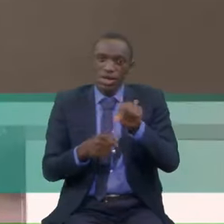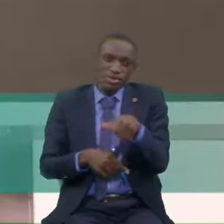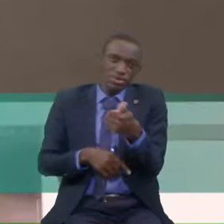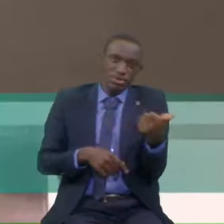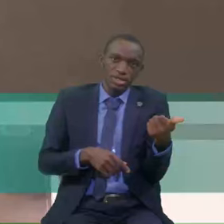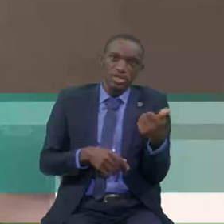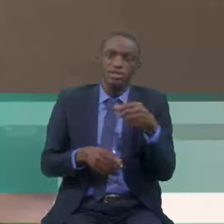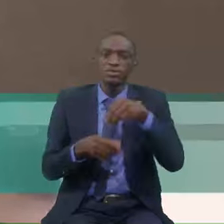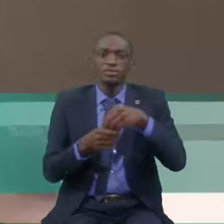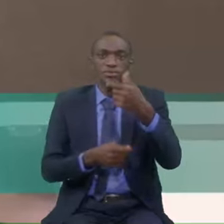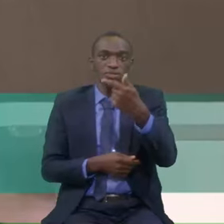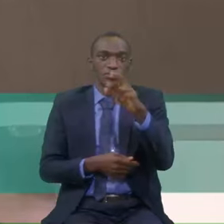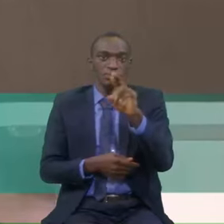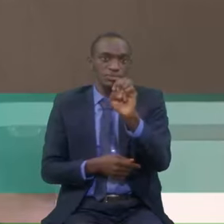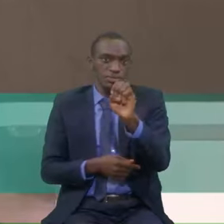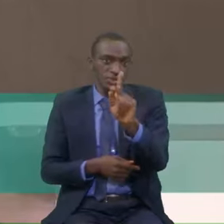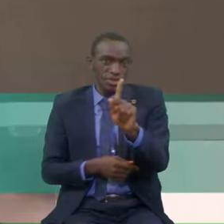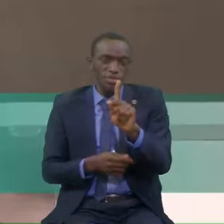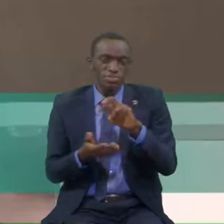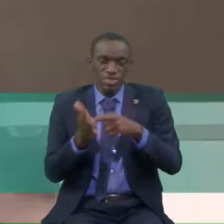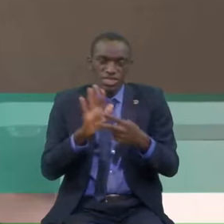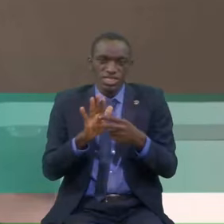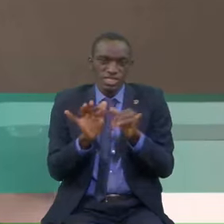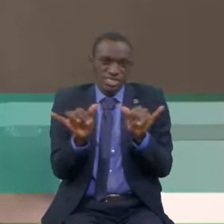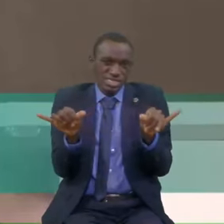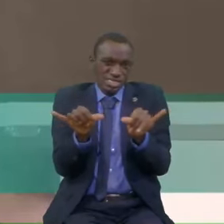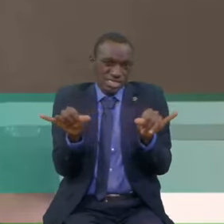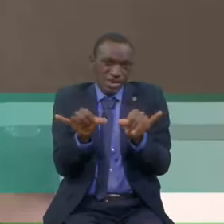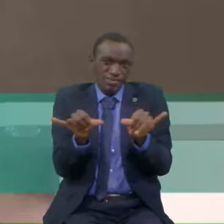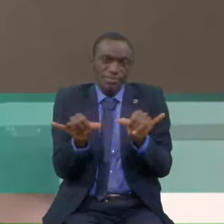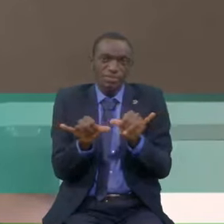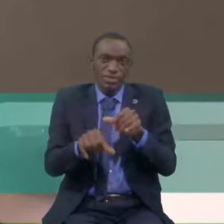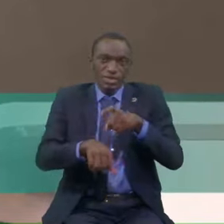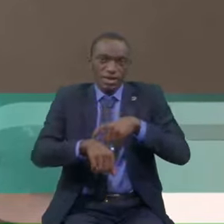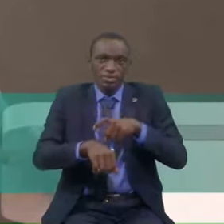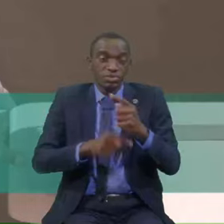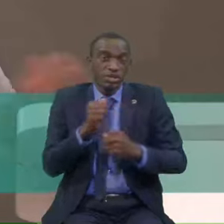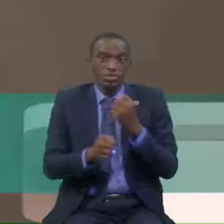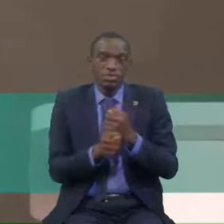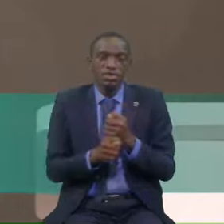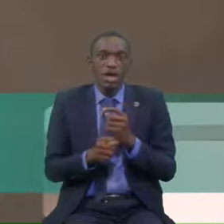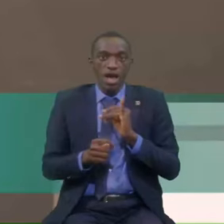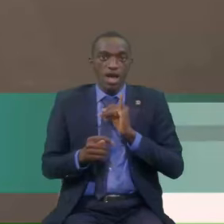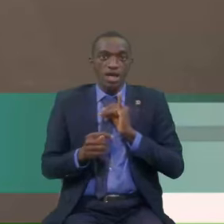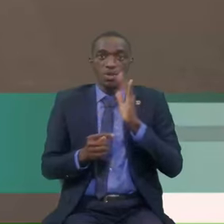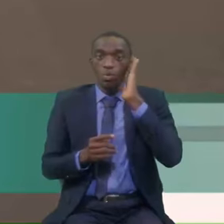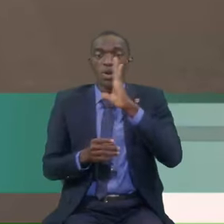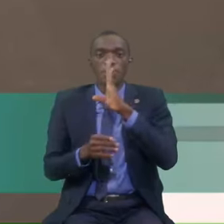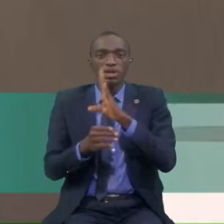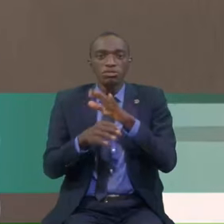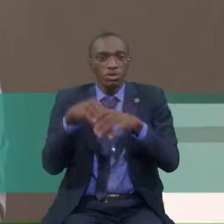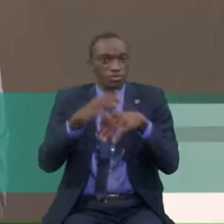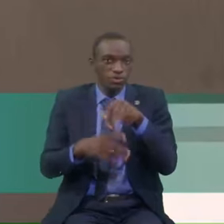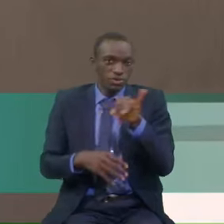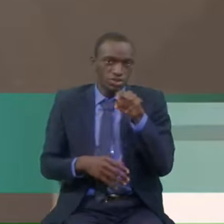Un autre consolateur, le même type, je vous consolais, je prenais soin